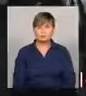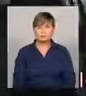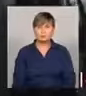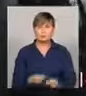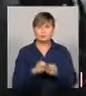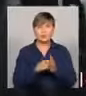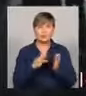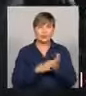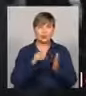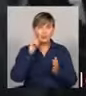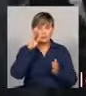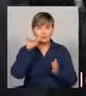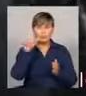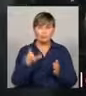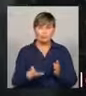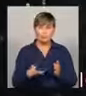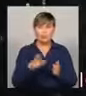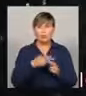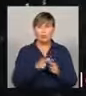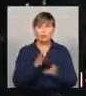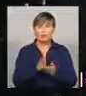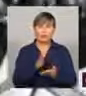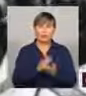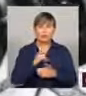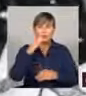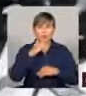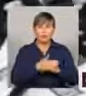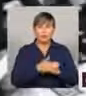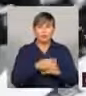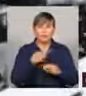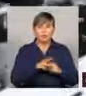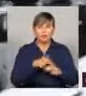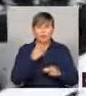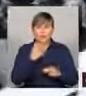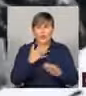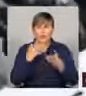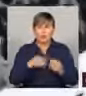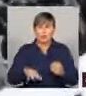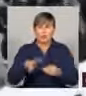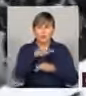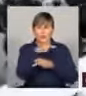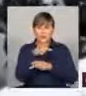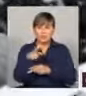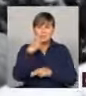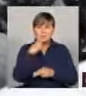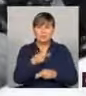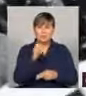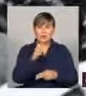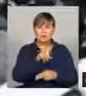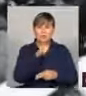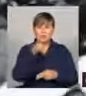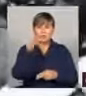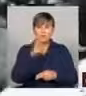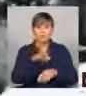Это 19-летний парень, один из подозреваемых, который находился у Акимата в те кровавые дни января. На видео с камер видеонаблюдения видно, как молодой